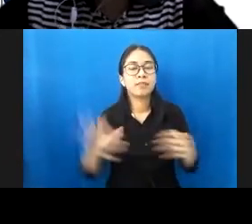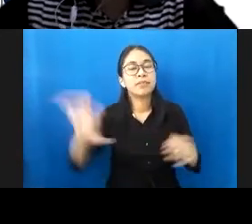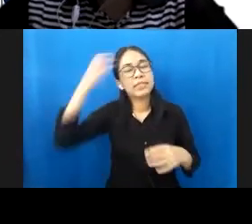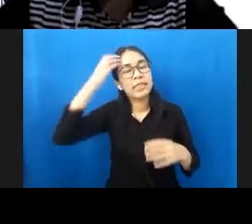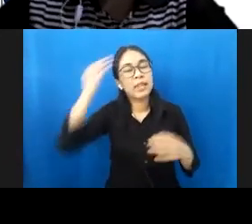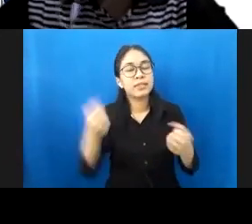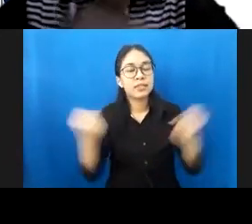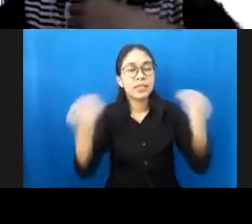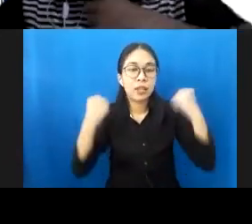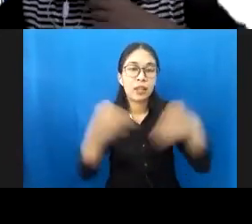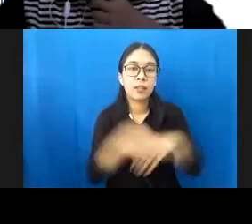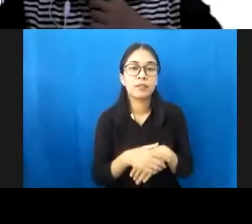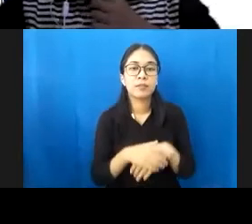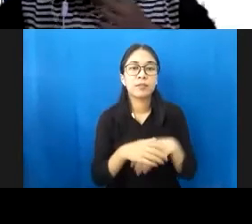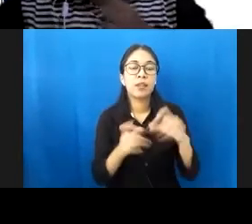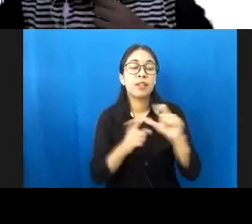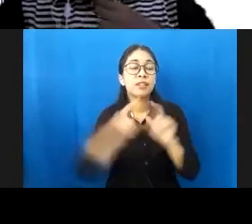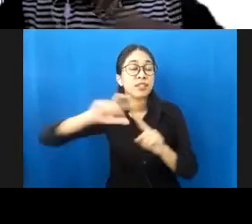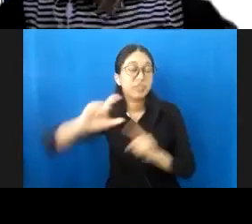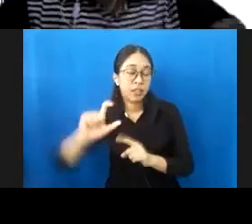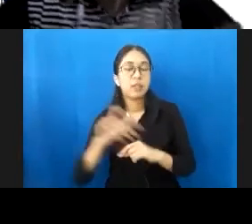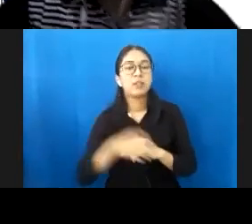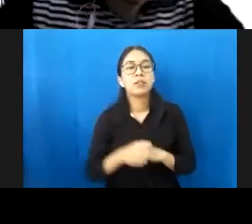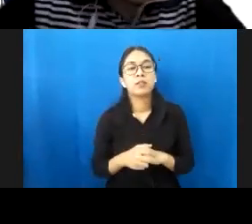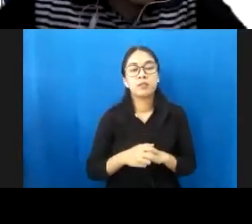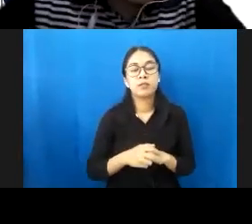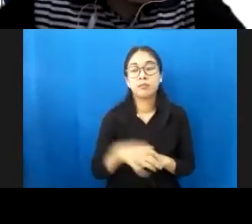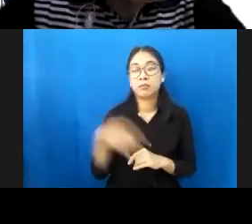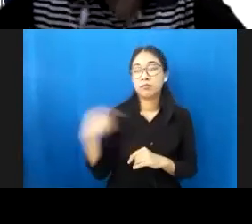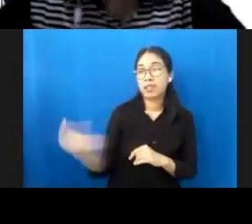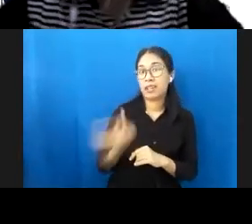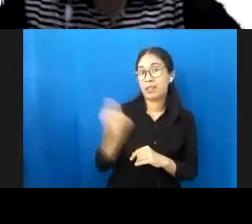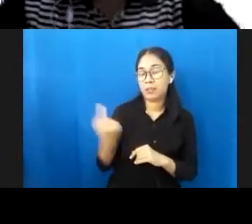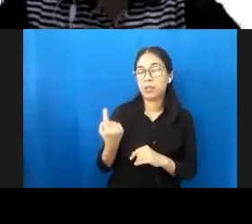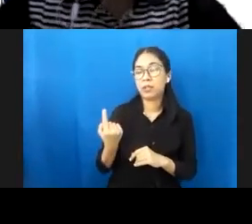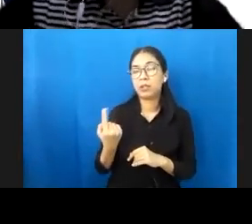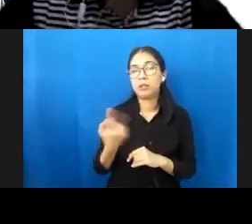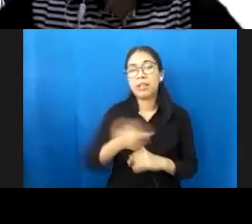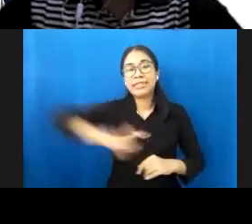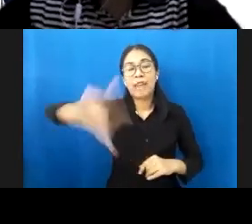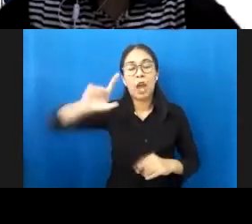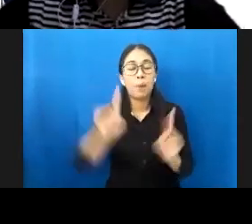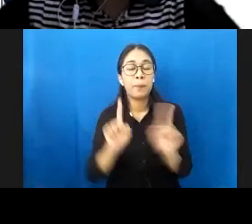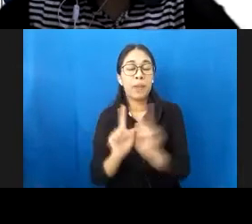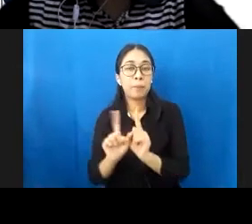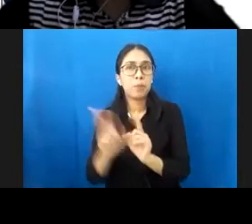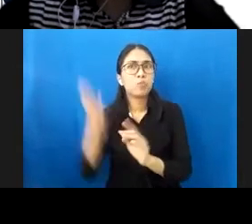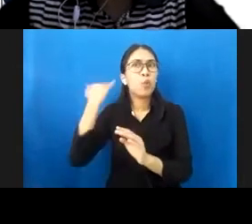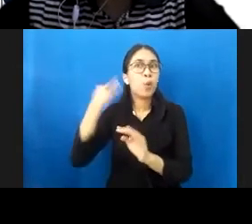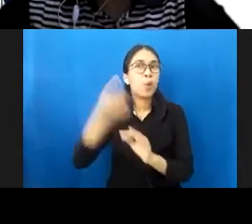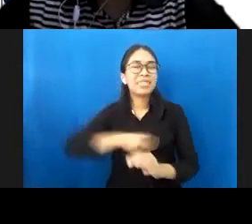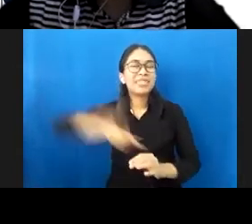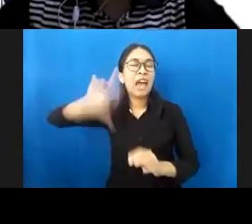juga ISTC, kami sebagai calon pendamping saat itu ya, yang